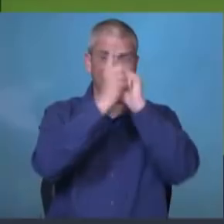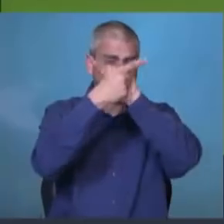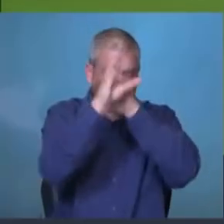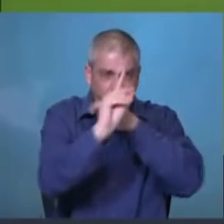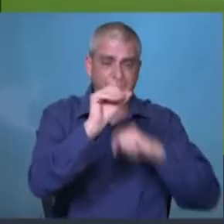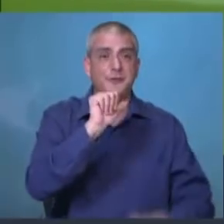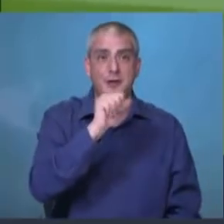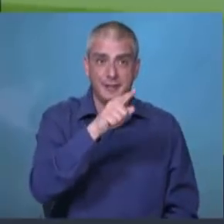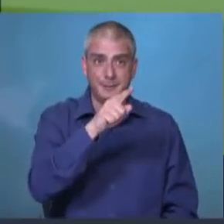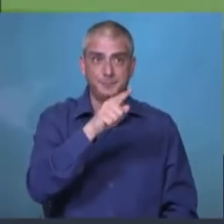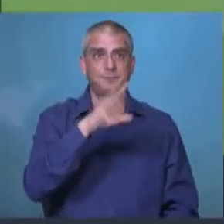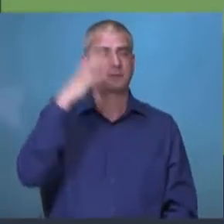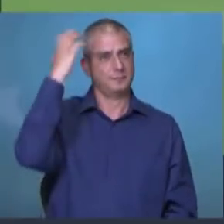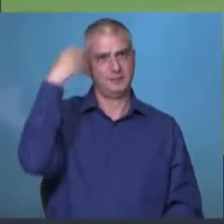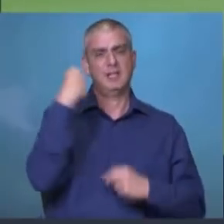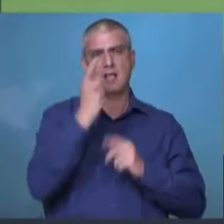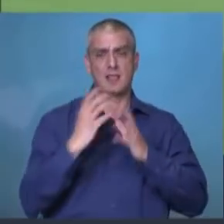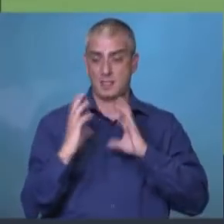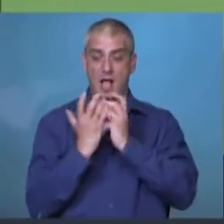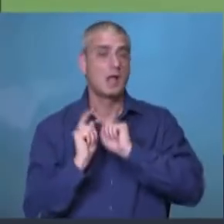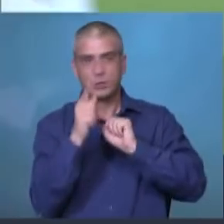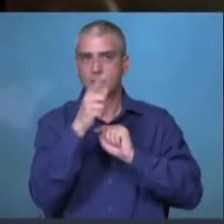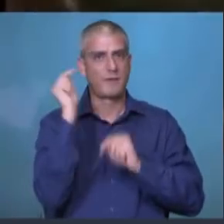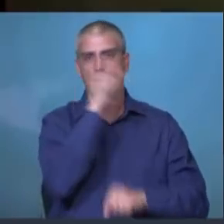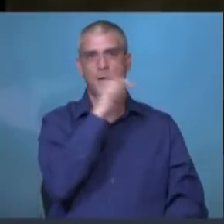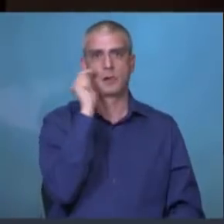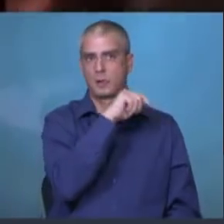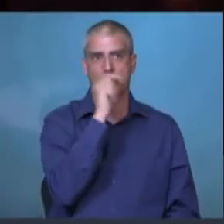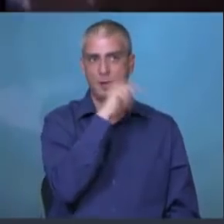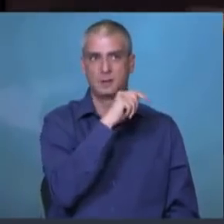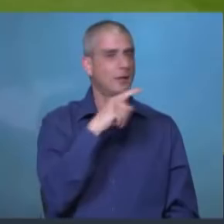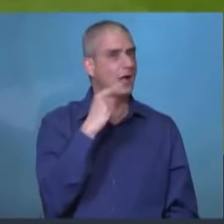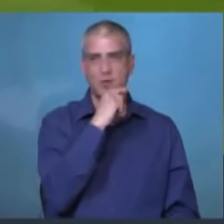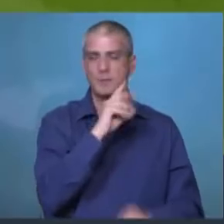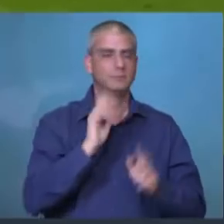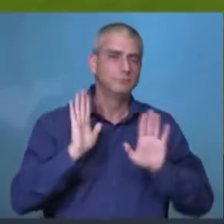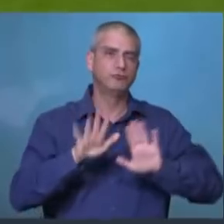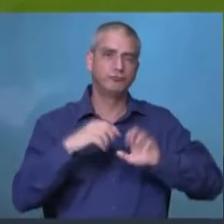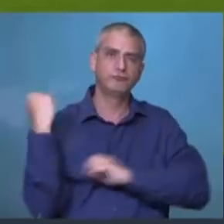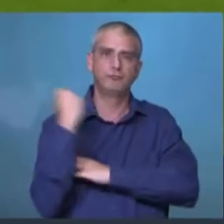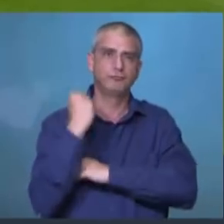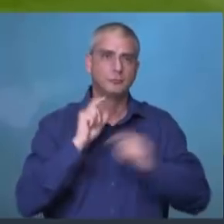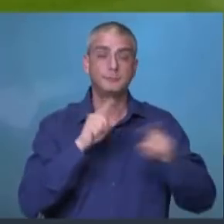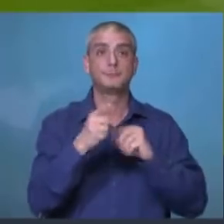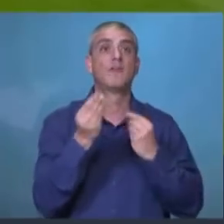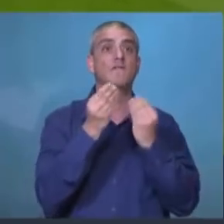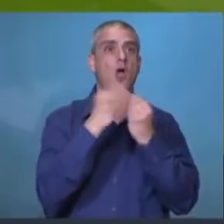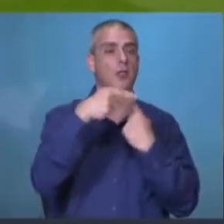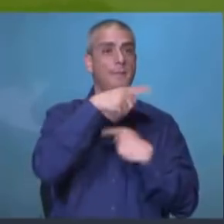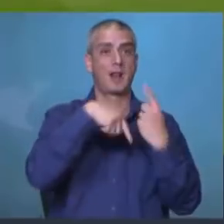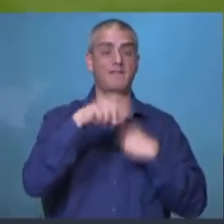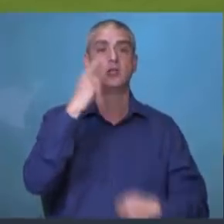אוריגי. מסי סיפק כדורים לחבריו, אך הם הרבו להחמיץ, האדומים לא הורידו רגל מהגז, ומחליף נוסף,